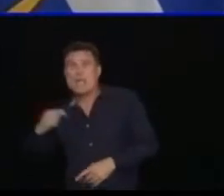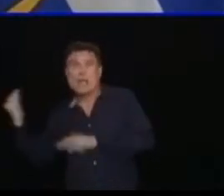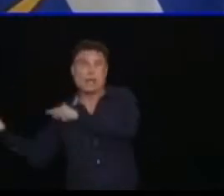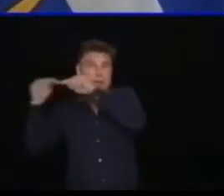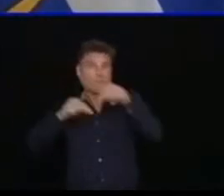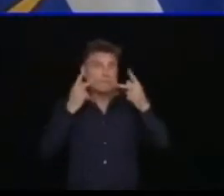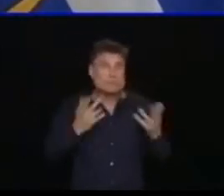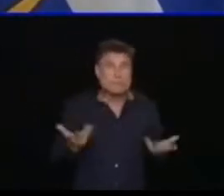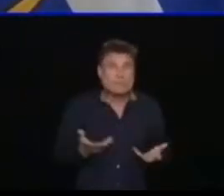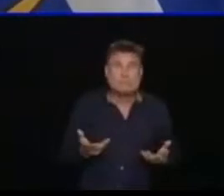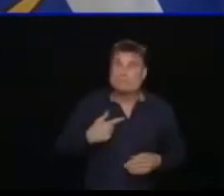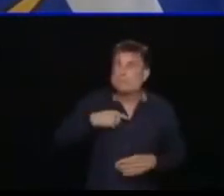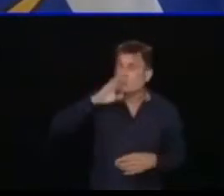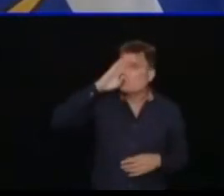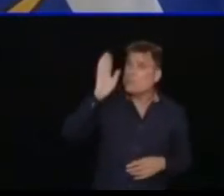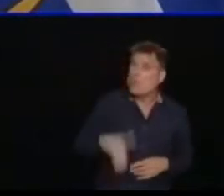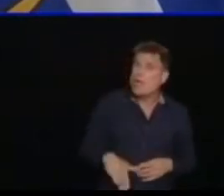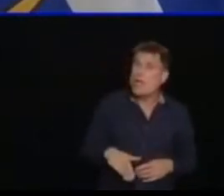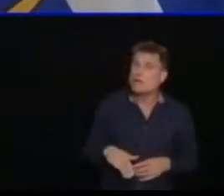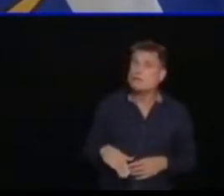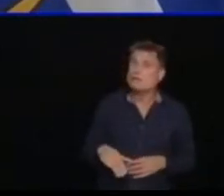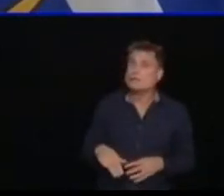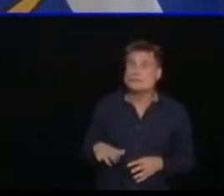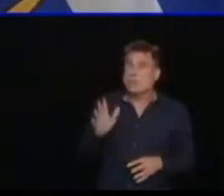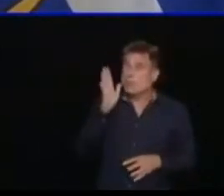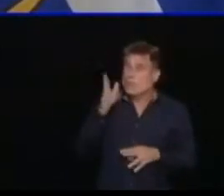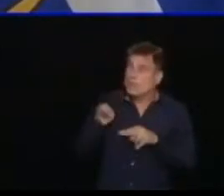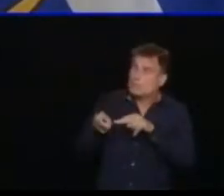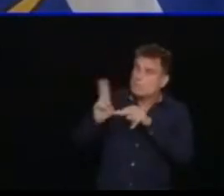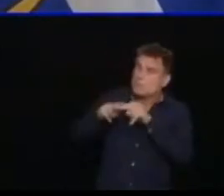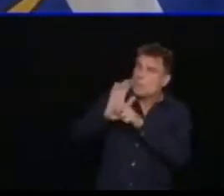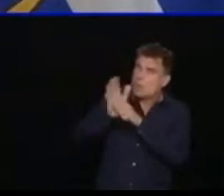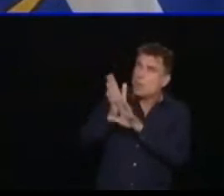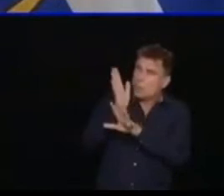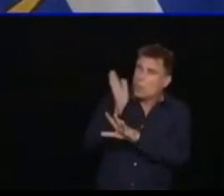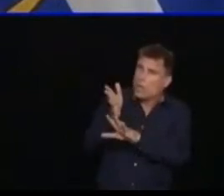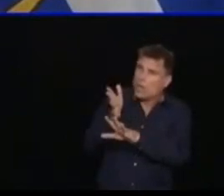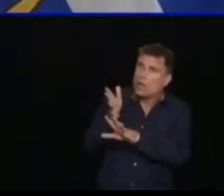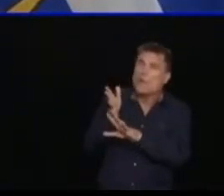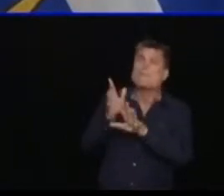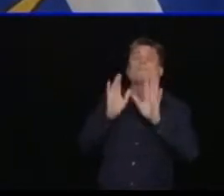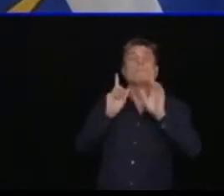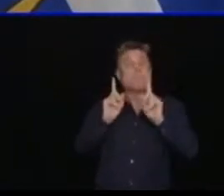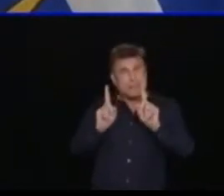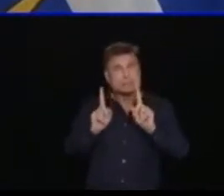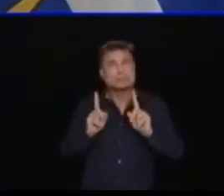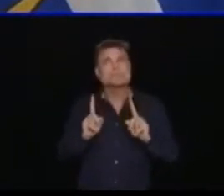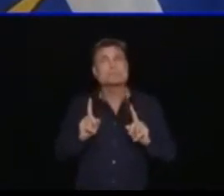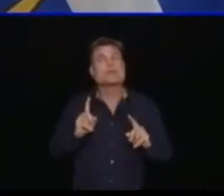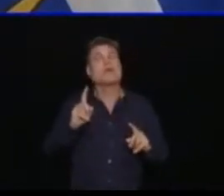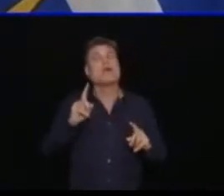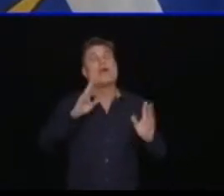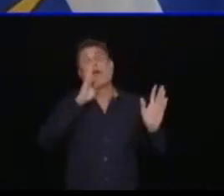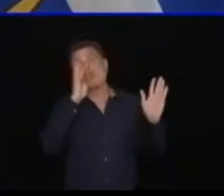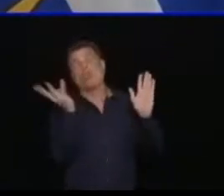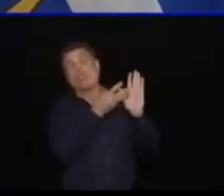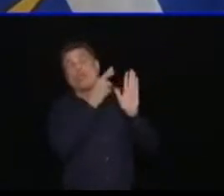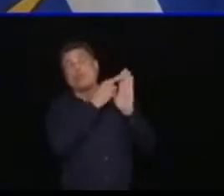our social connections 所以我们也看到了希望这个经济活动亲情活动都要安全的情况下去做。